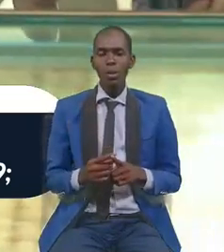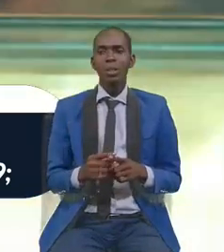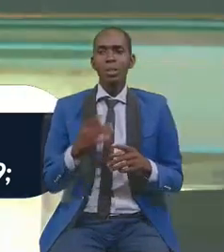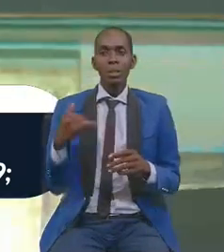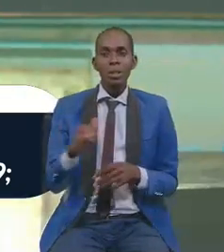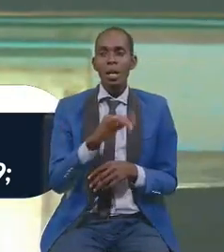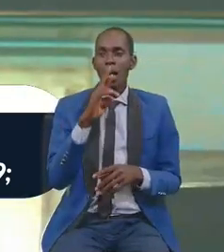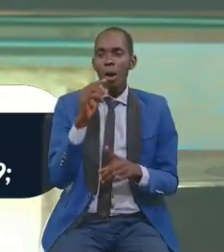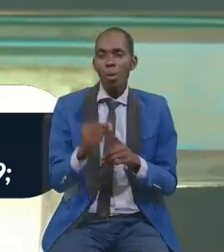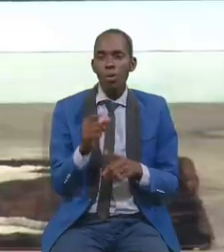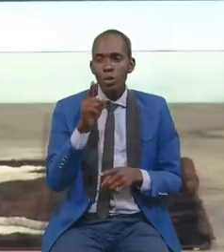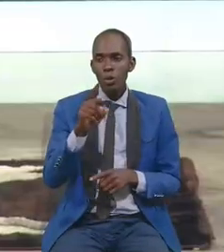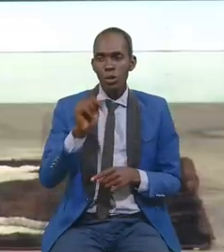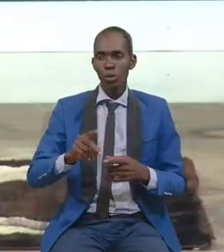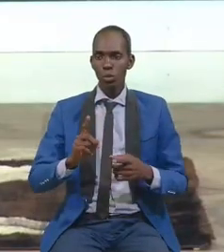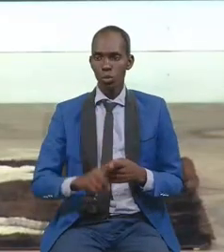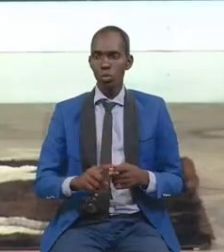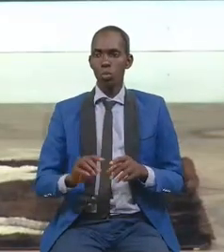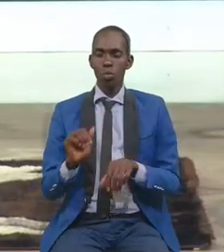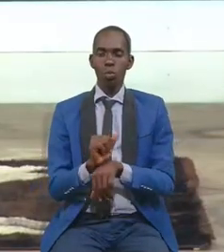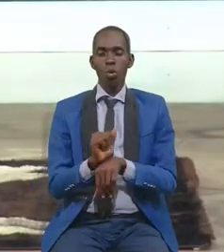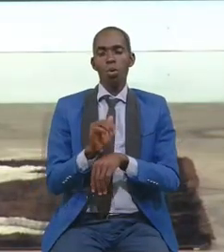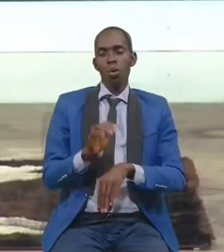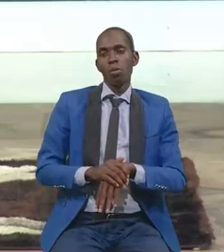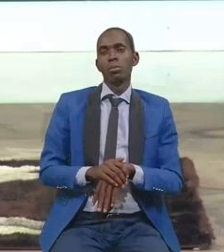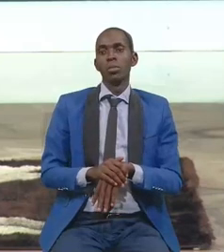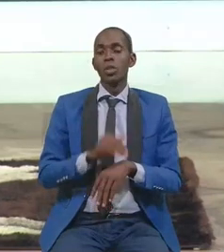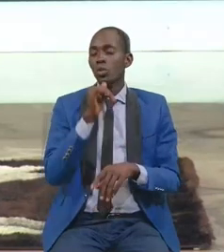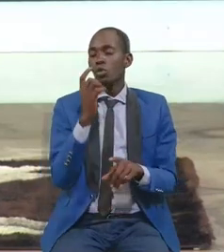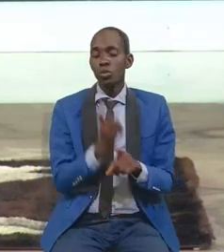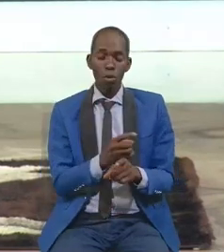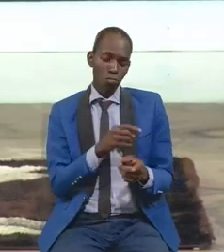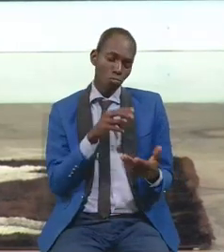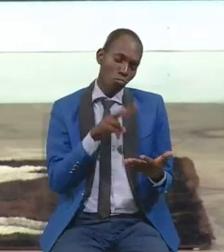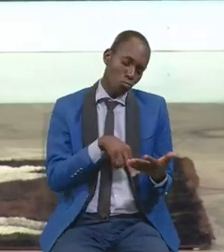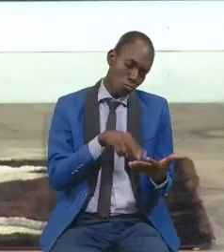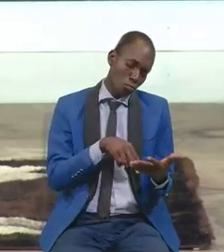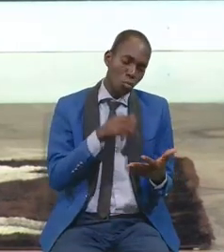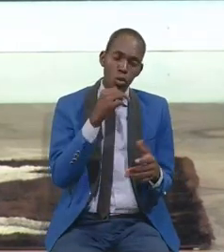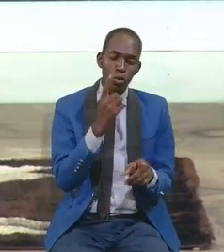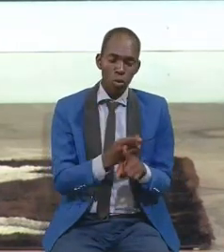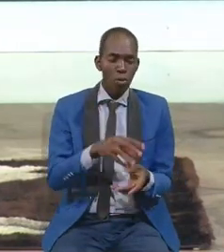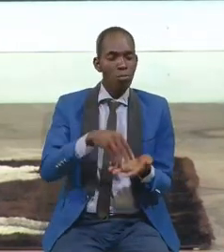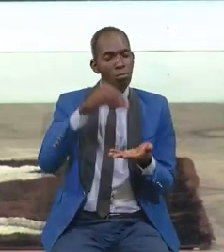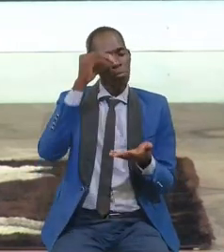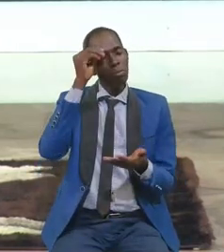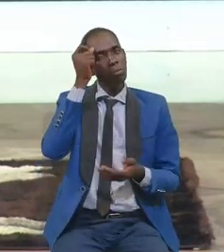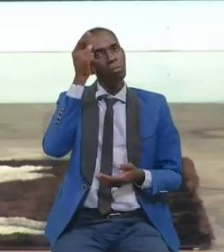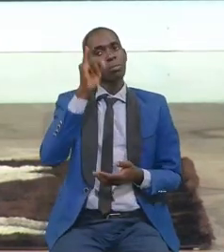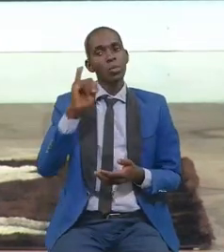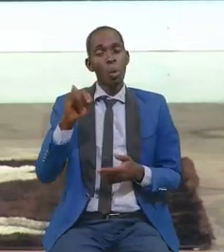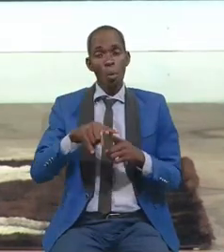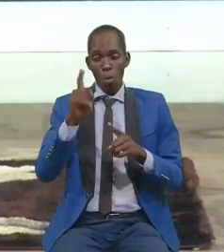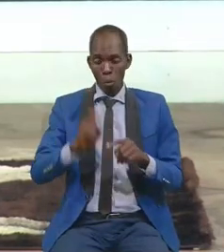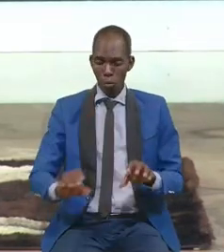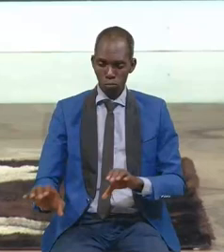les paroles sur lesquelles vous devez agir, non seulement lire, non seulement comprendre, mais vous devez agir sur ces